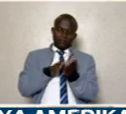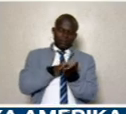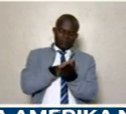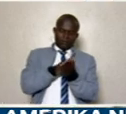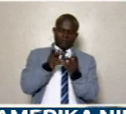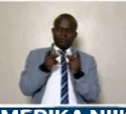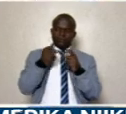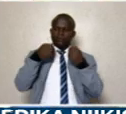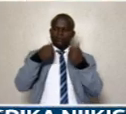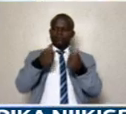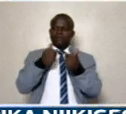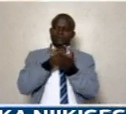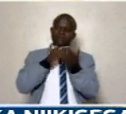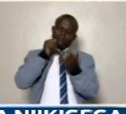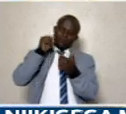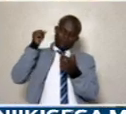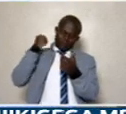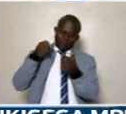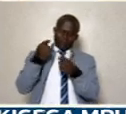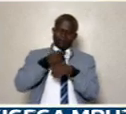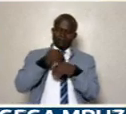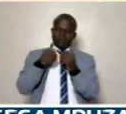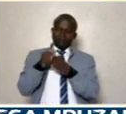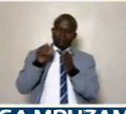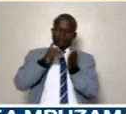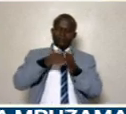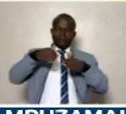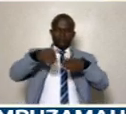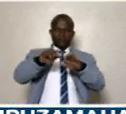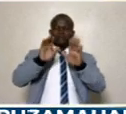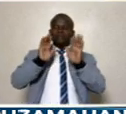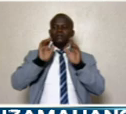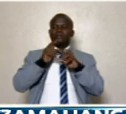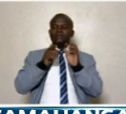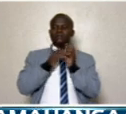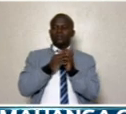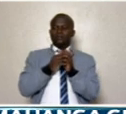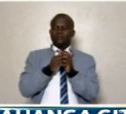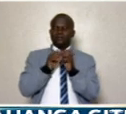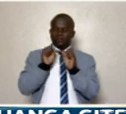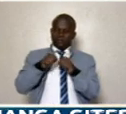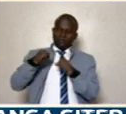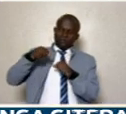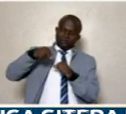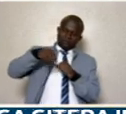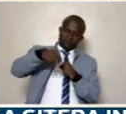wako. Bambaza ejo uyu munsi mu gitondo baraza baransezerera kandi ndimo gushobora